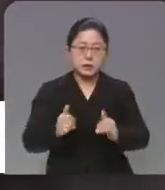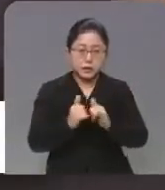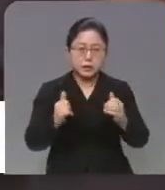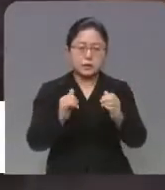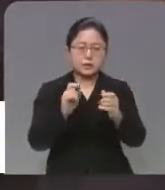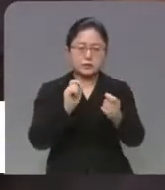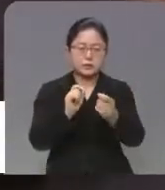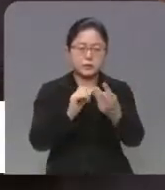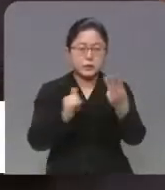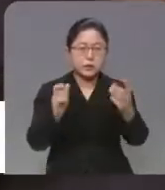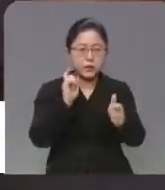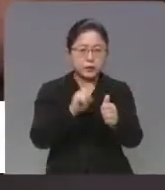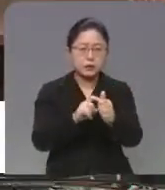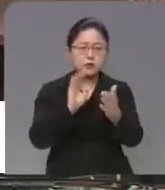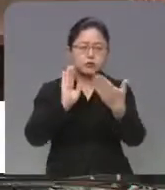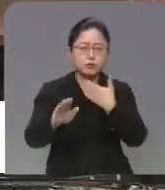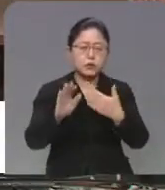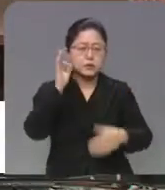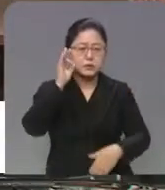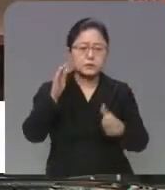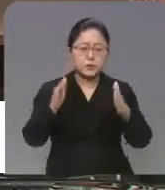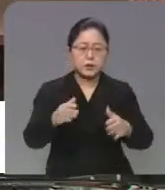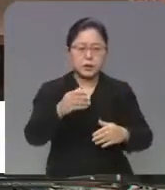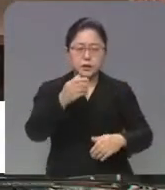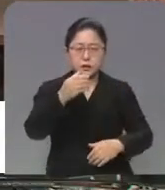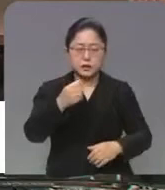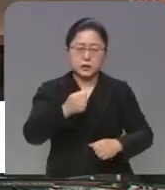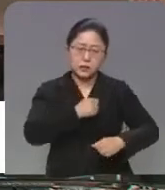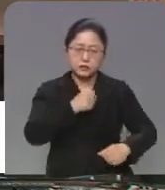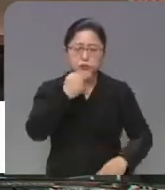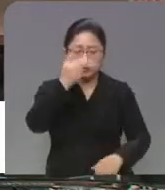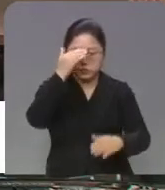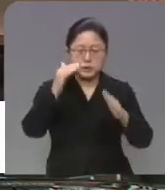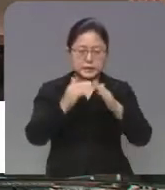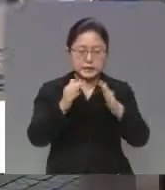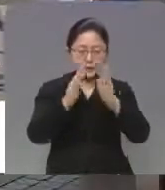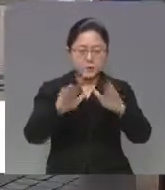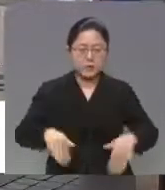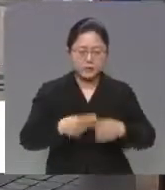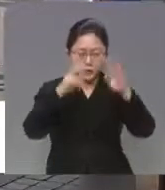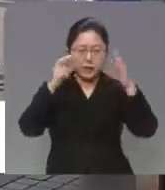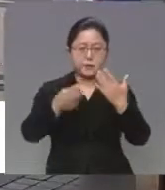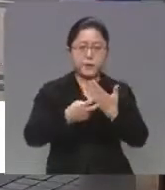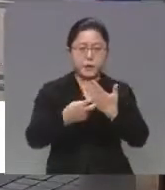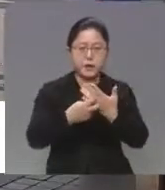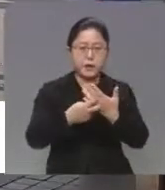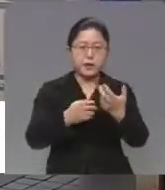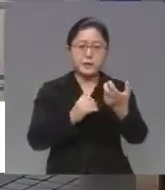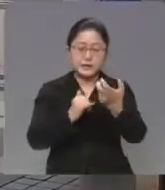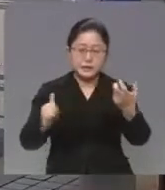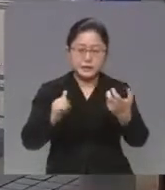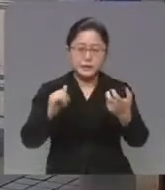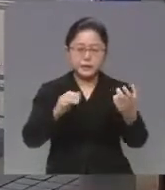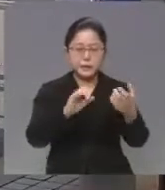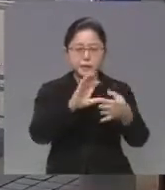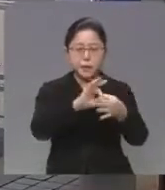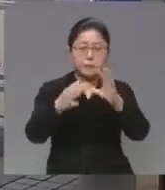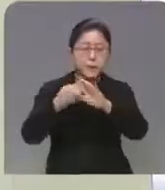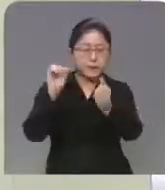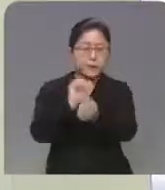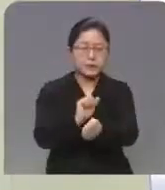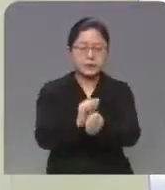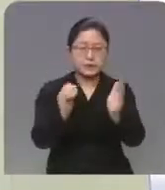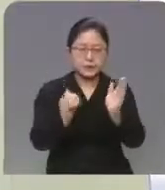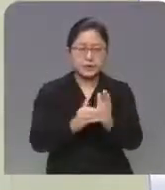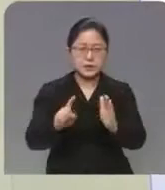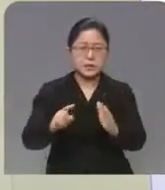3명이 확진됐고 이후 열흘 넘게 상무지구 유흥업소와 전남대 병원까지 70여 명이 잇따라 감염됐습니다.